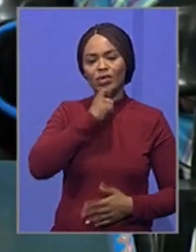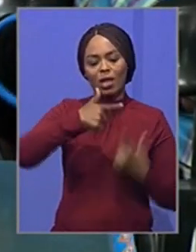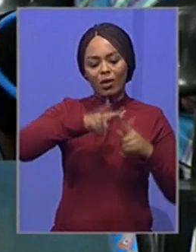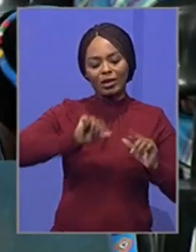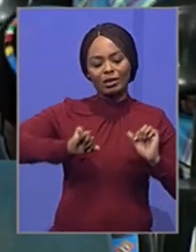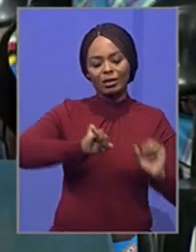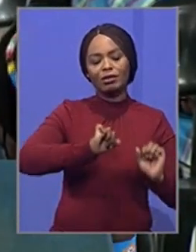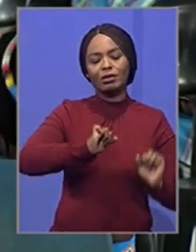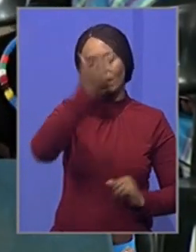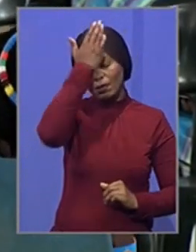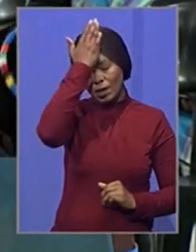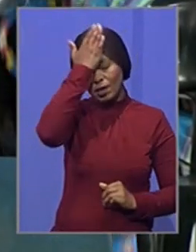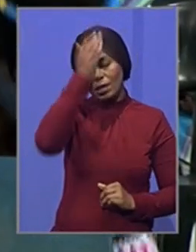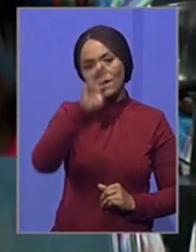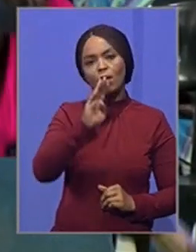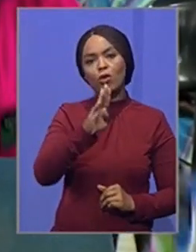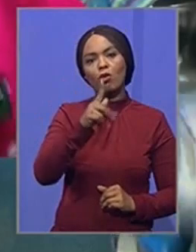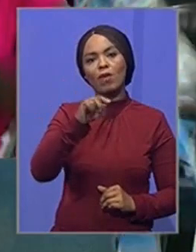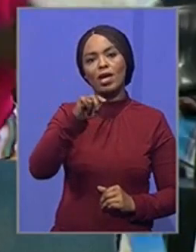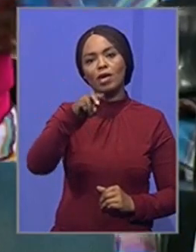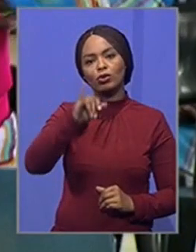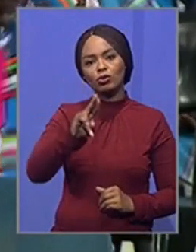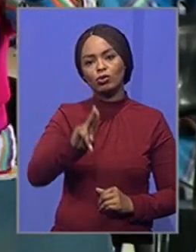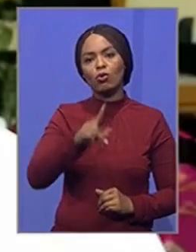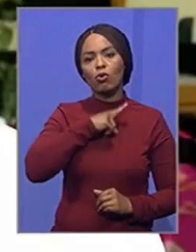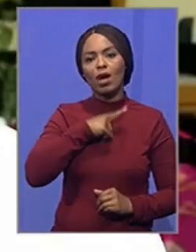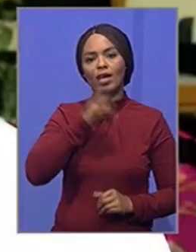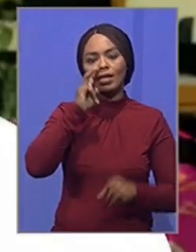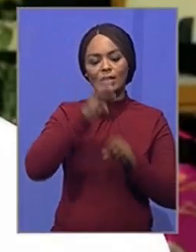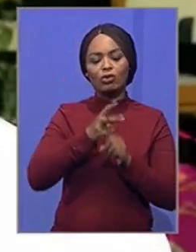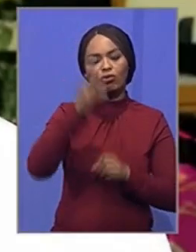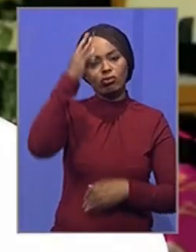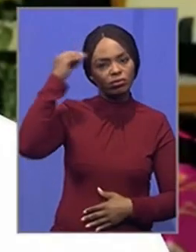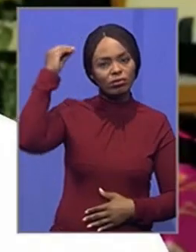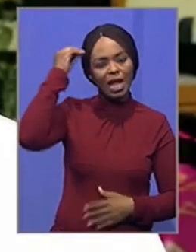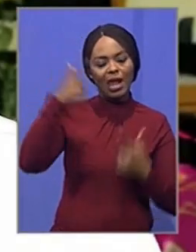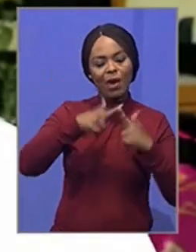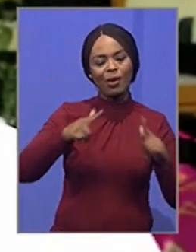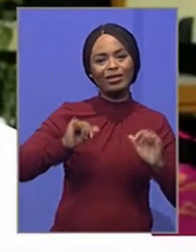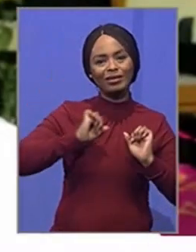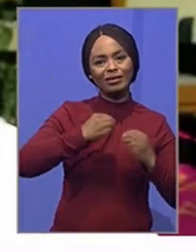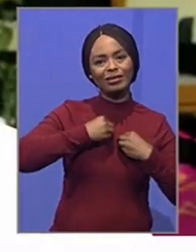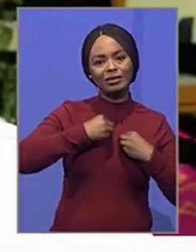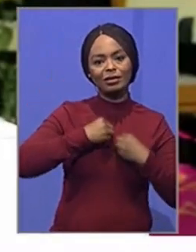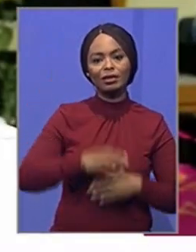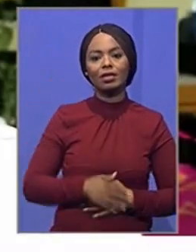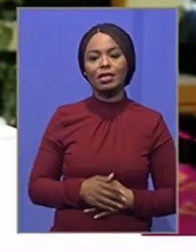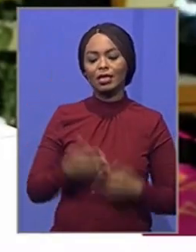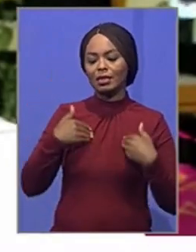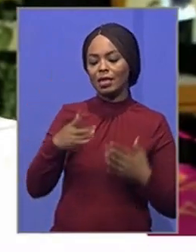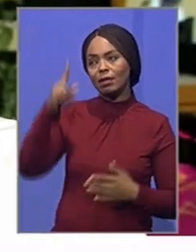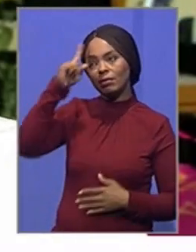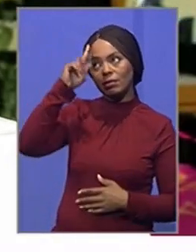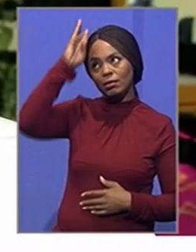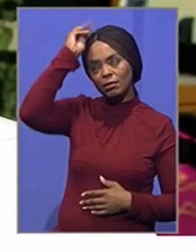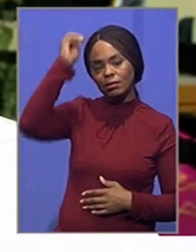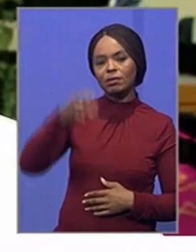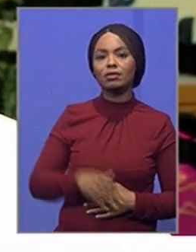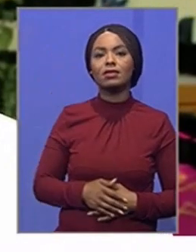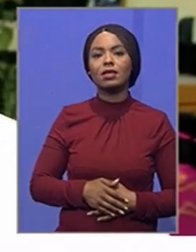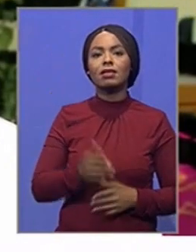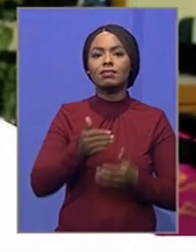kgone go lemoga polelo ya gabo bona ya letswele. O thomile President Nelson Mandela a botša kgoši ya dikgolo